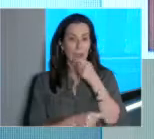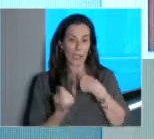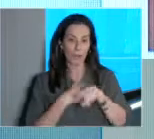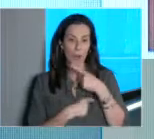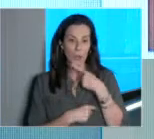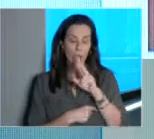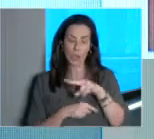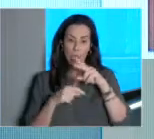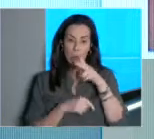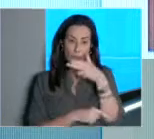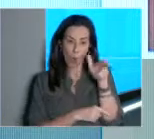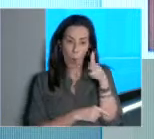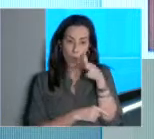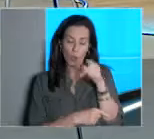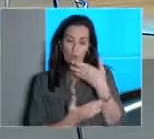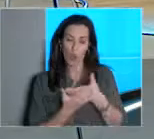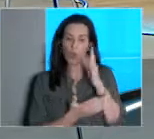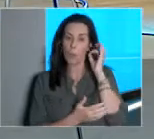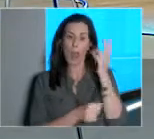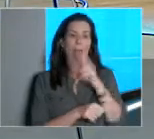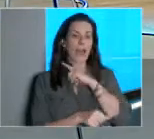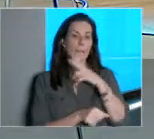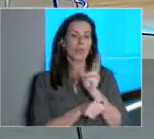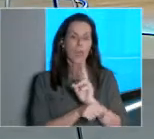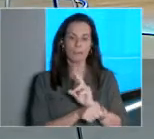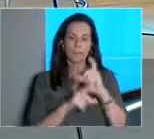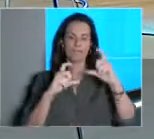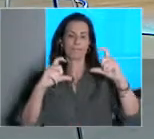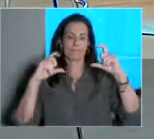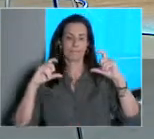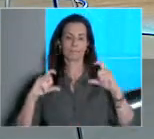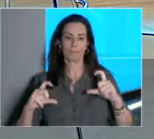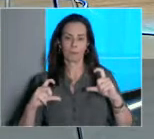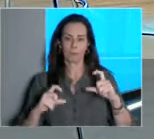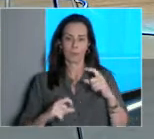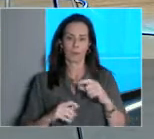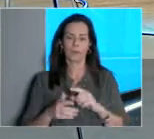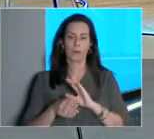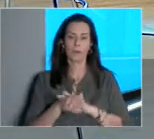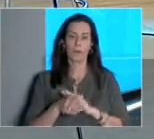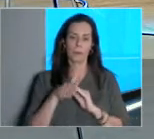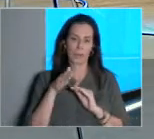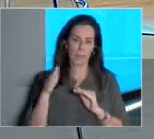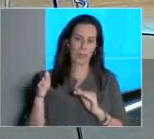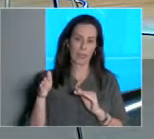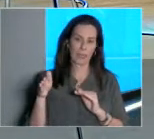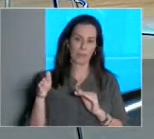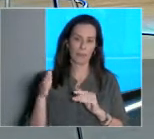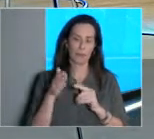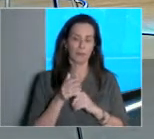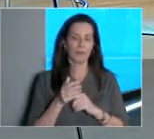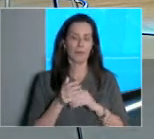טוענים כי בידיהם תמונות שיוכיחו זאת. עוד שתי כותרות, אחת פוליטית בצידו הימני של העיתון